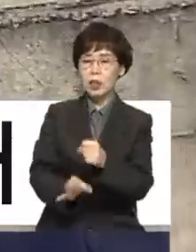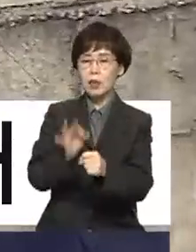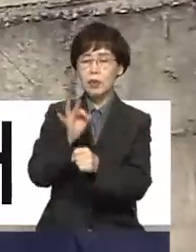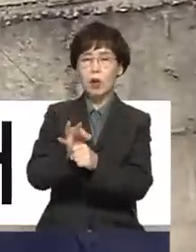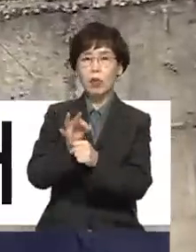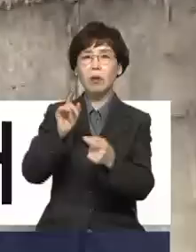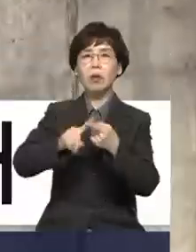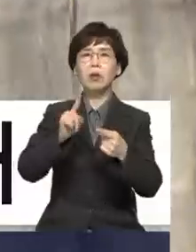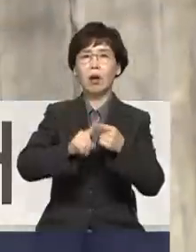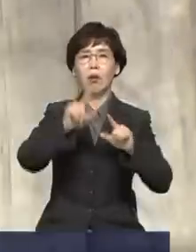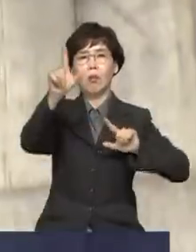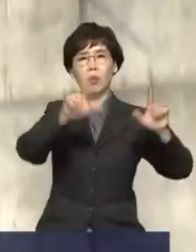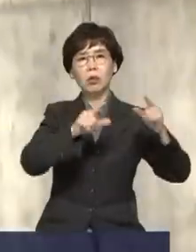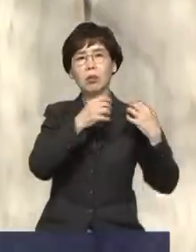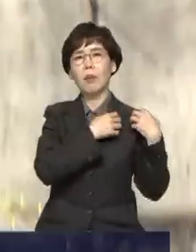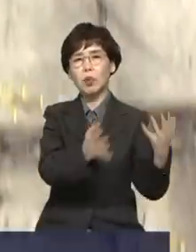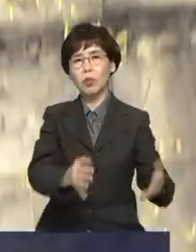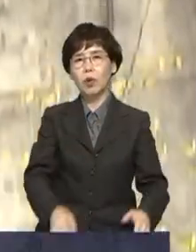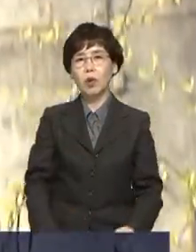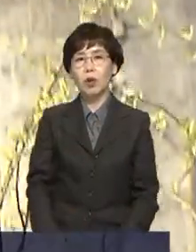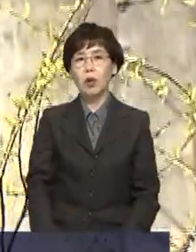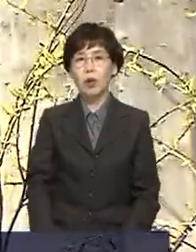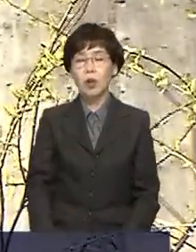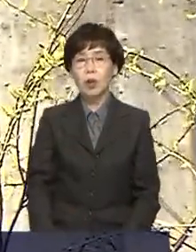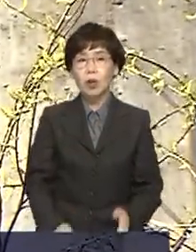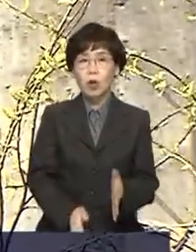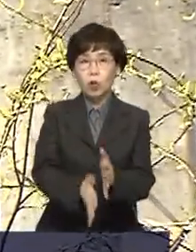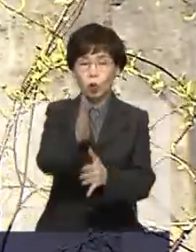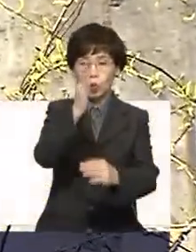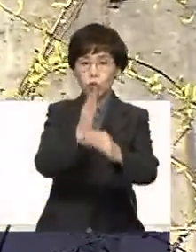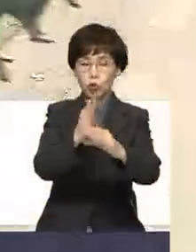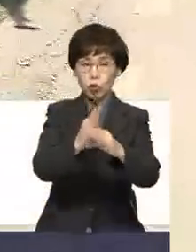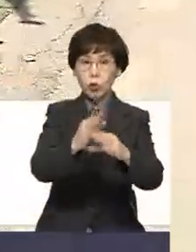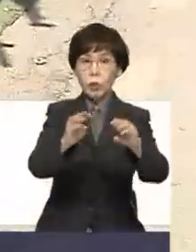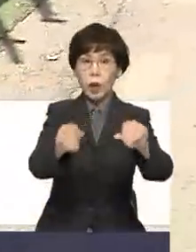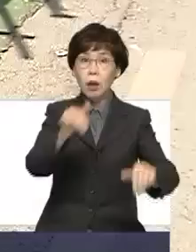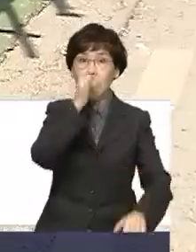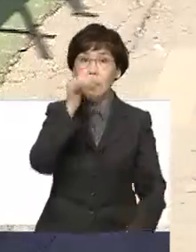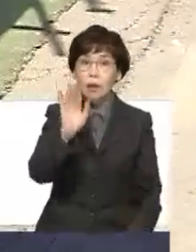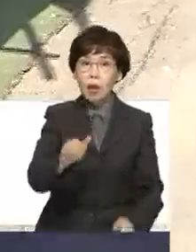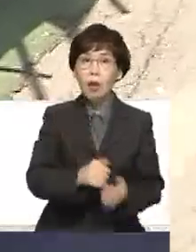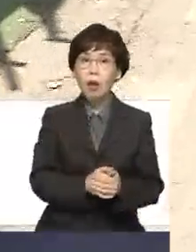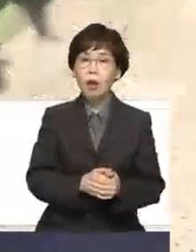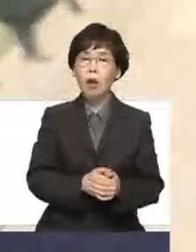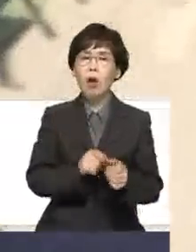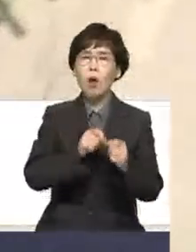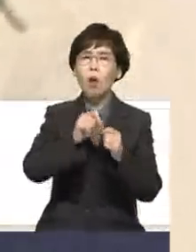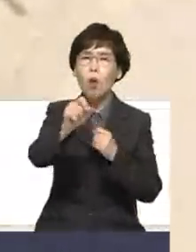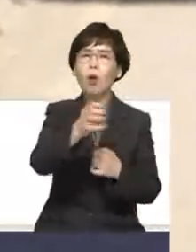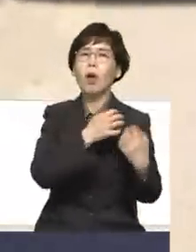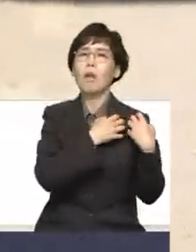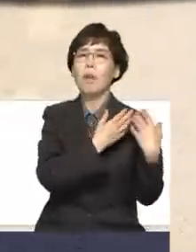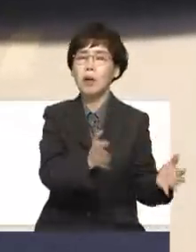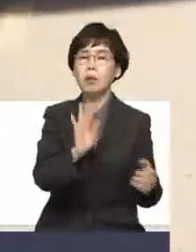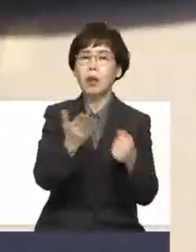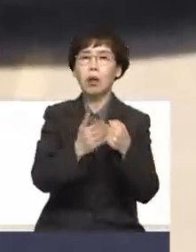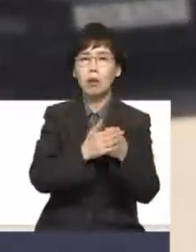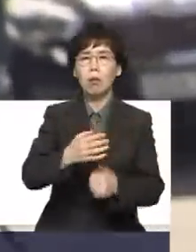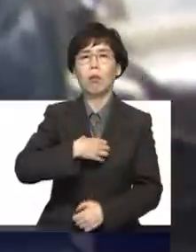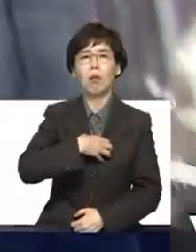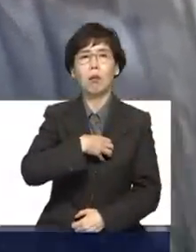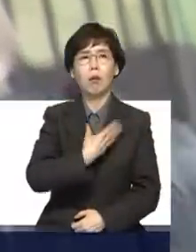10년째 똑같은 모습입니다. 도심 노른자유 땅에 자리 잡고 있지만 오랜 시간 방치되면서 흉물이